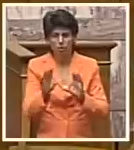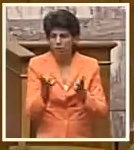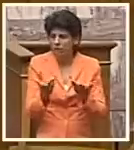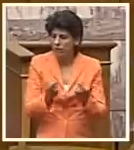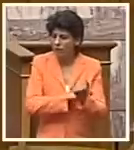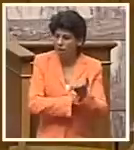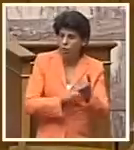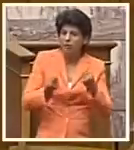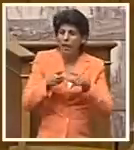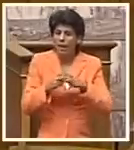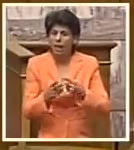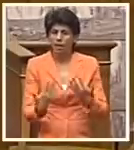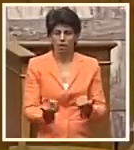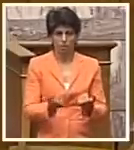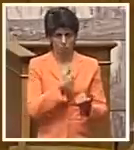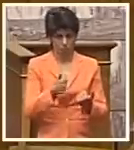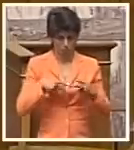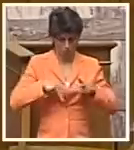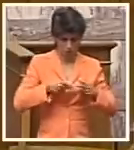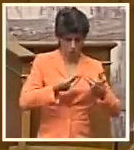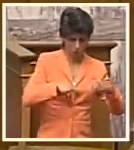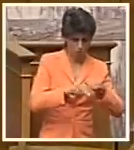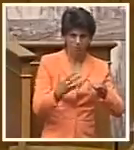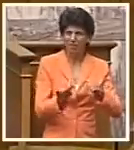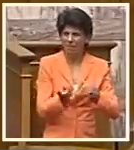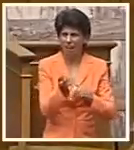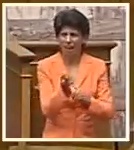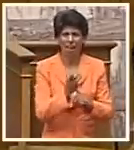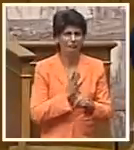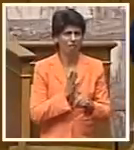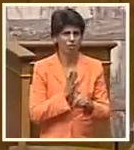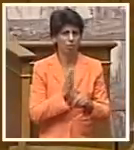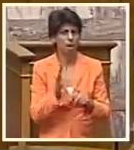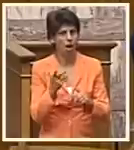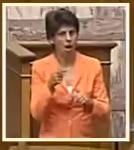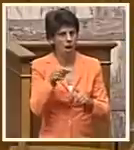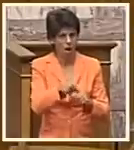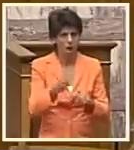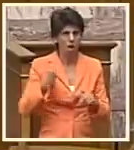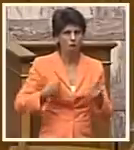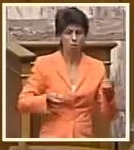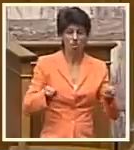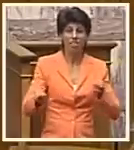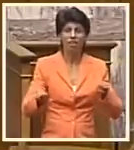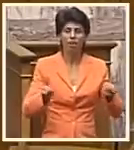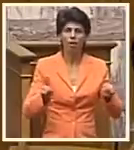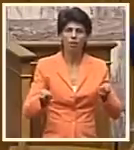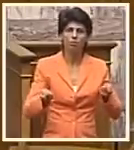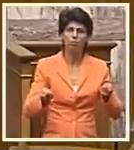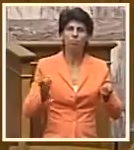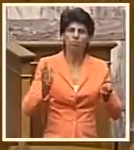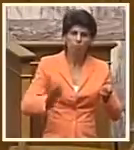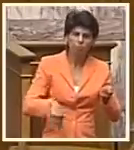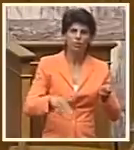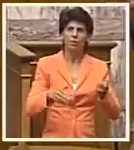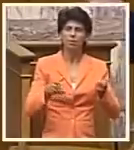της κυβέρνηση. Δεν είναι το Υπουργικό Συμβούλιο μια χούφτα ανθρώπων, αλλά μια δημόσια διοίκηση που τελικά